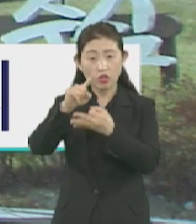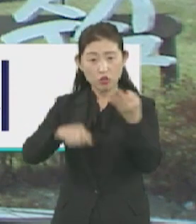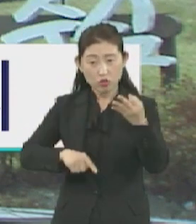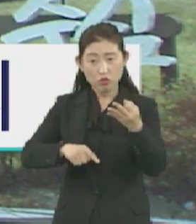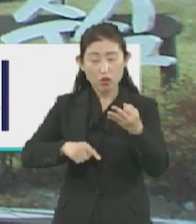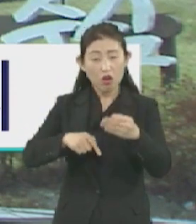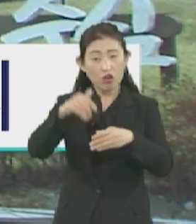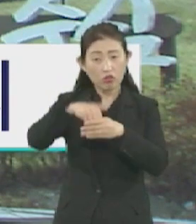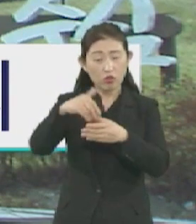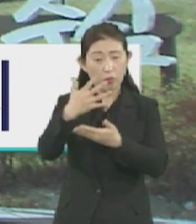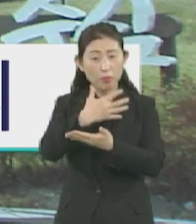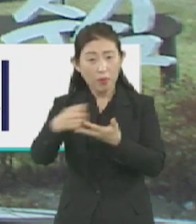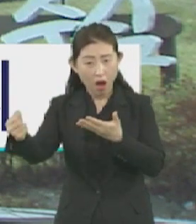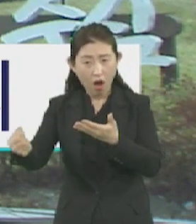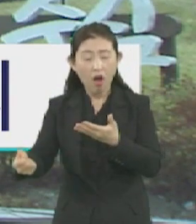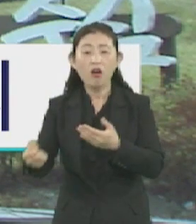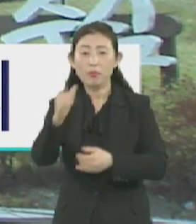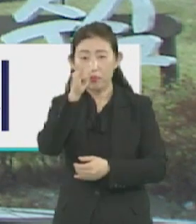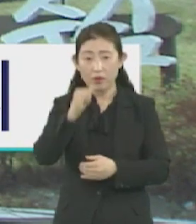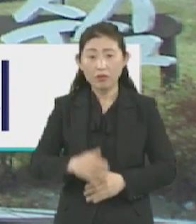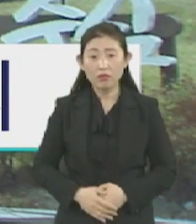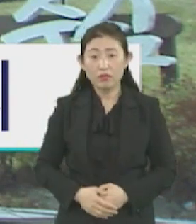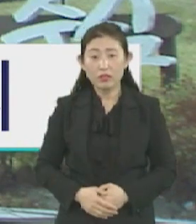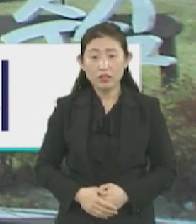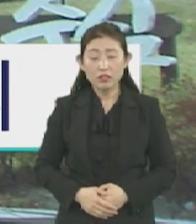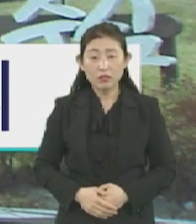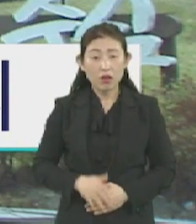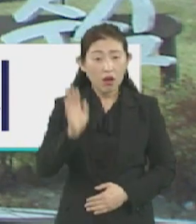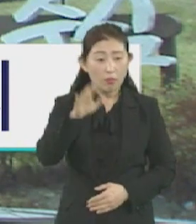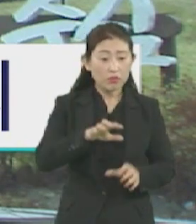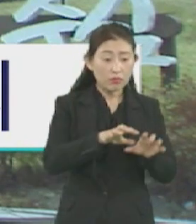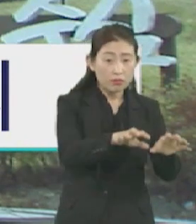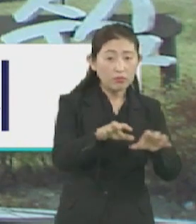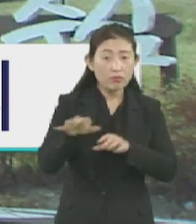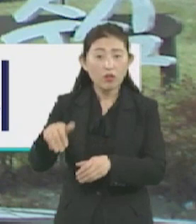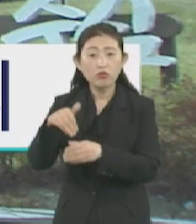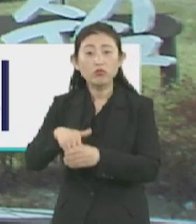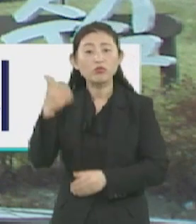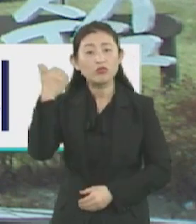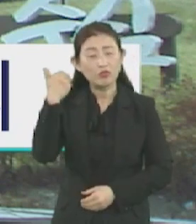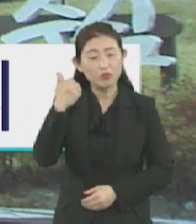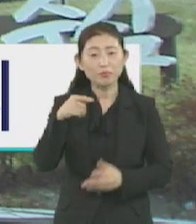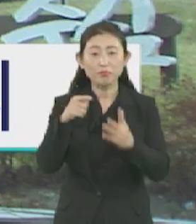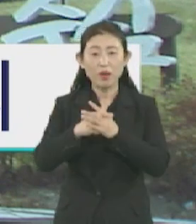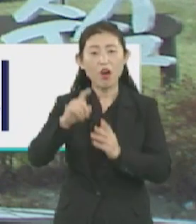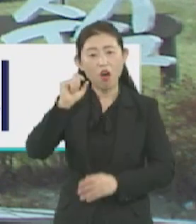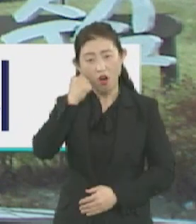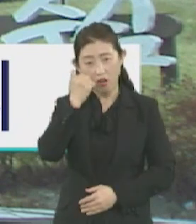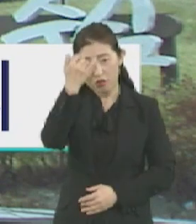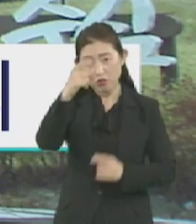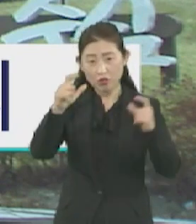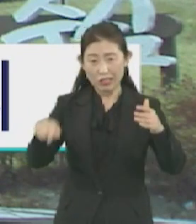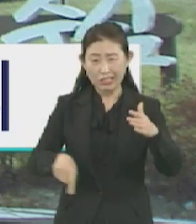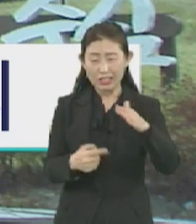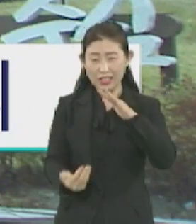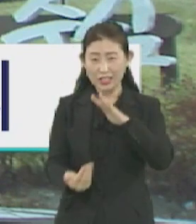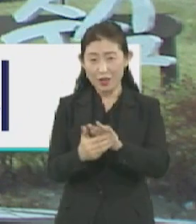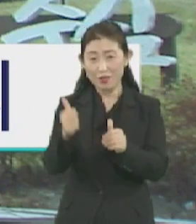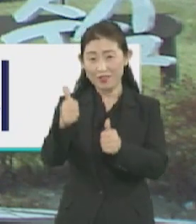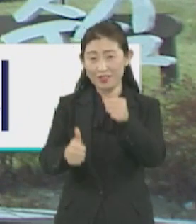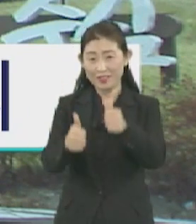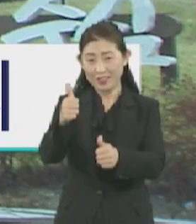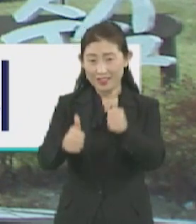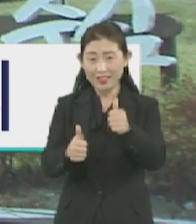비교적 크게 이긴 곳인데요 그만큼 민심의 향배를 예측하기 어려워 충청권 최대 격전지가 될 전망입니다